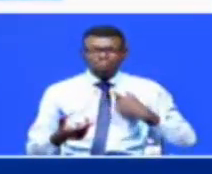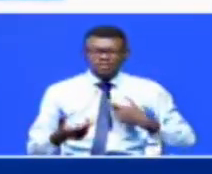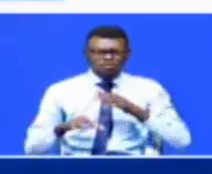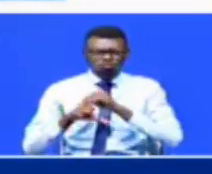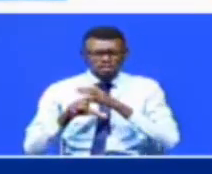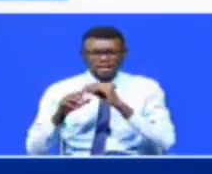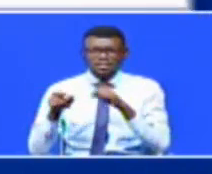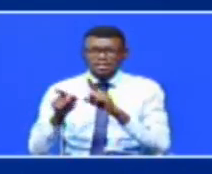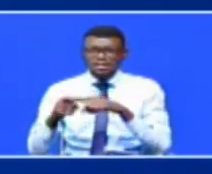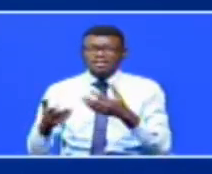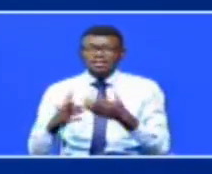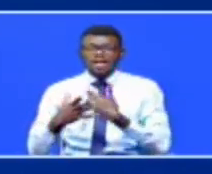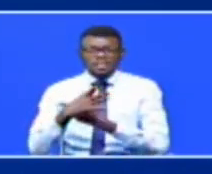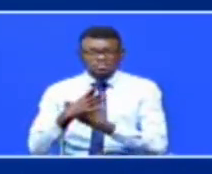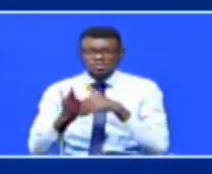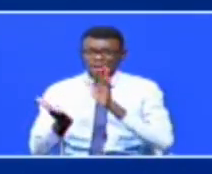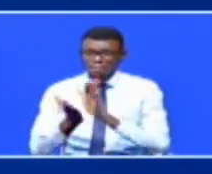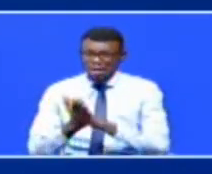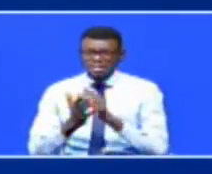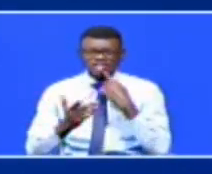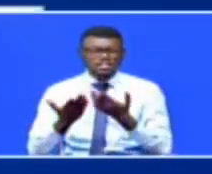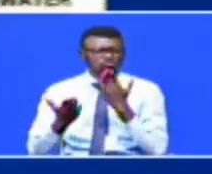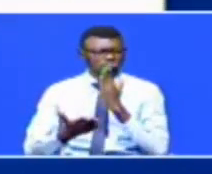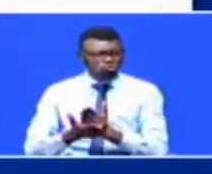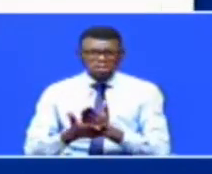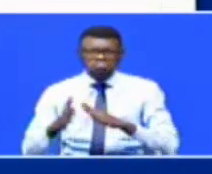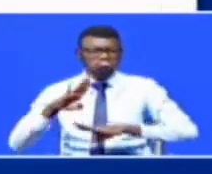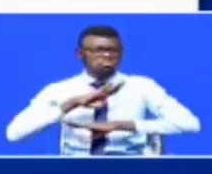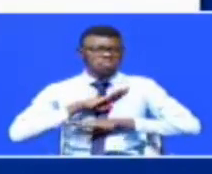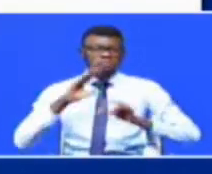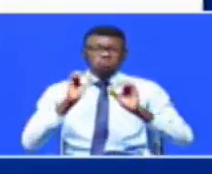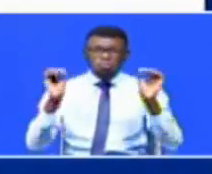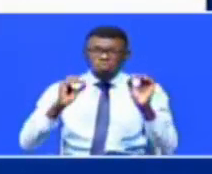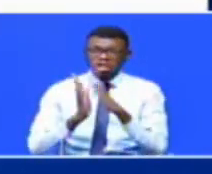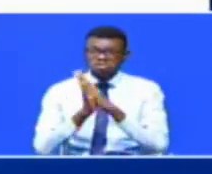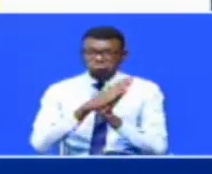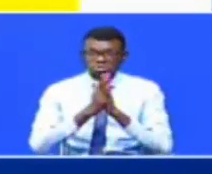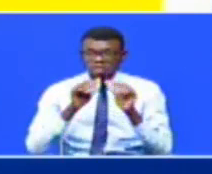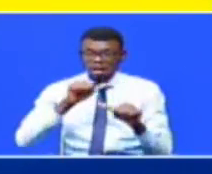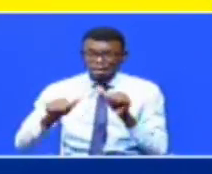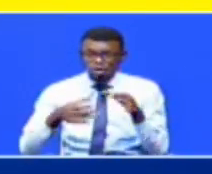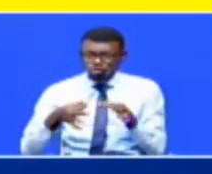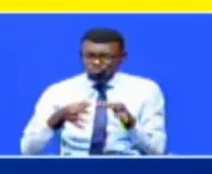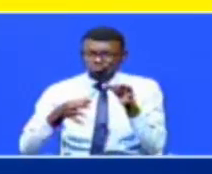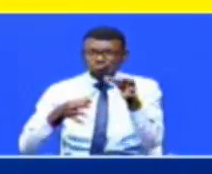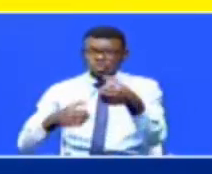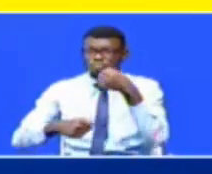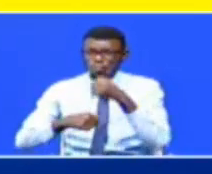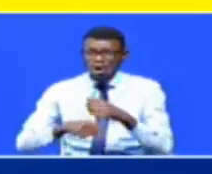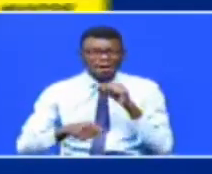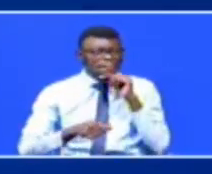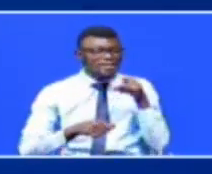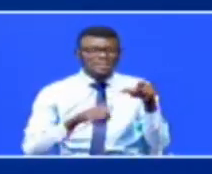Ujerumani KfW walieleza kutoridhishwa kwao na taarifa zinazotamba kuhusu nyongeza ya kipindi cha tatu kwa bwana